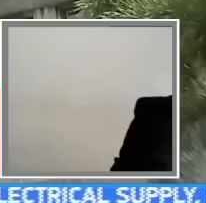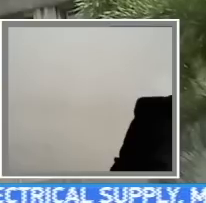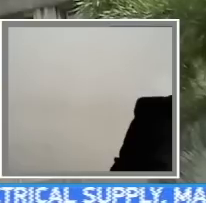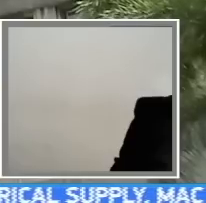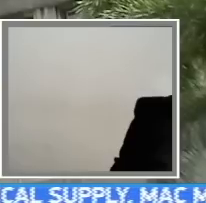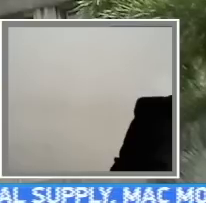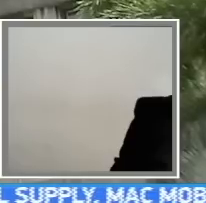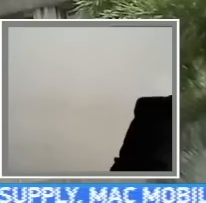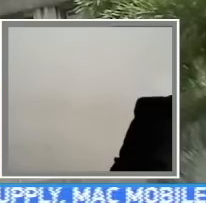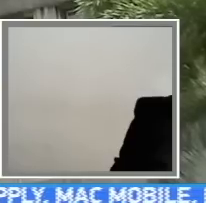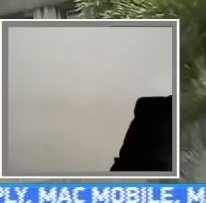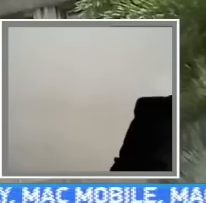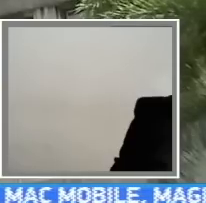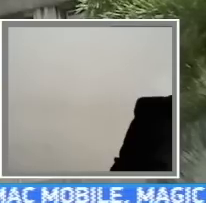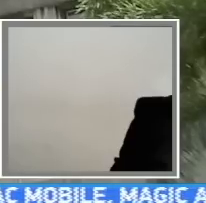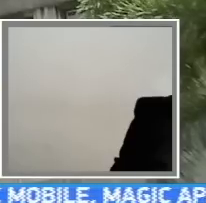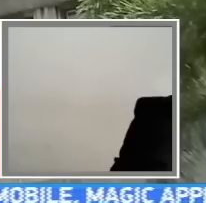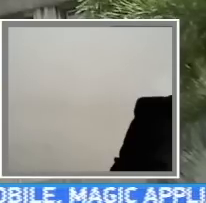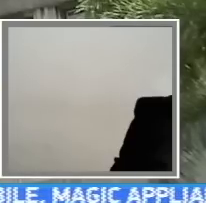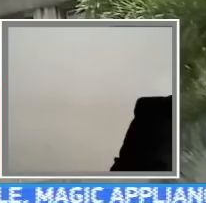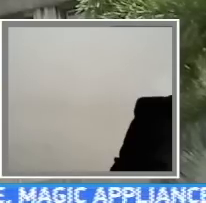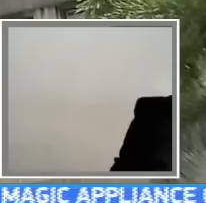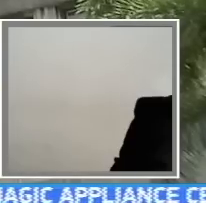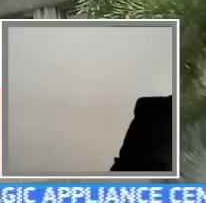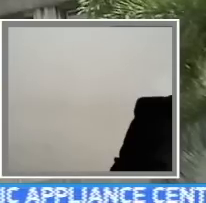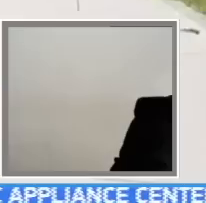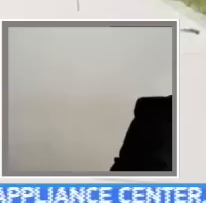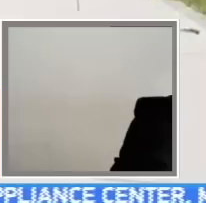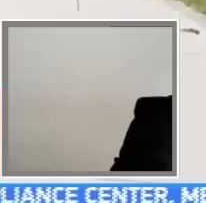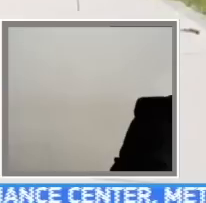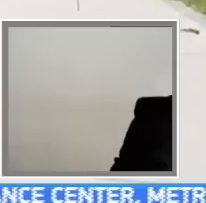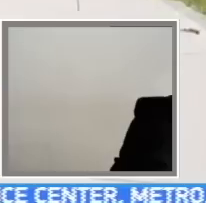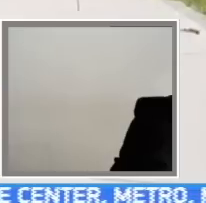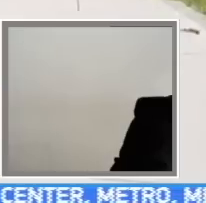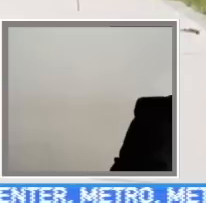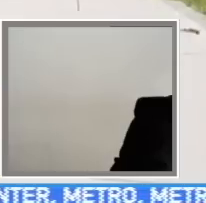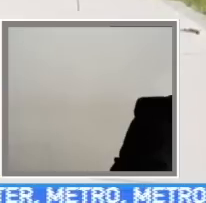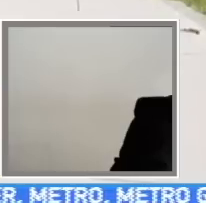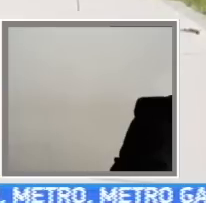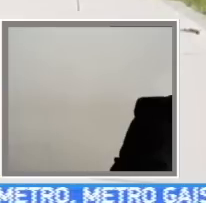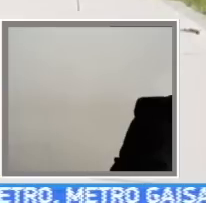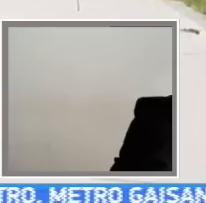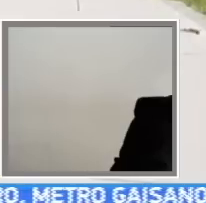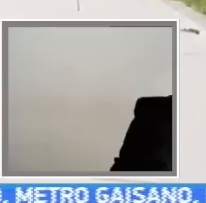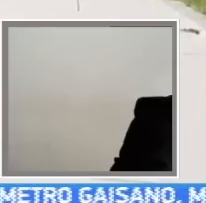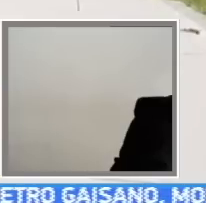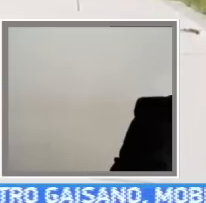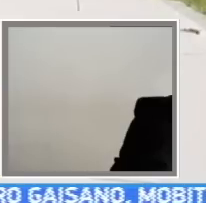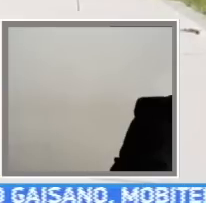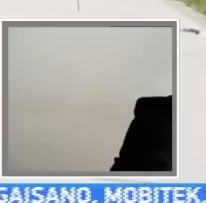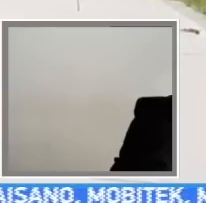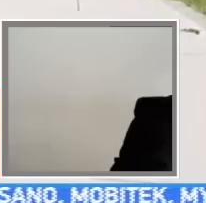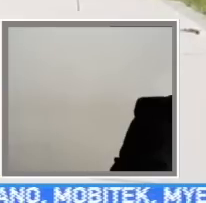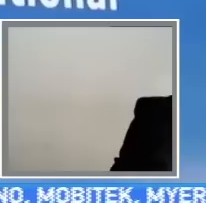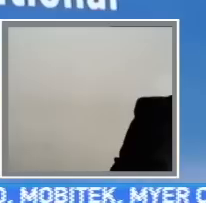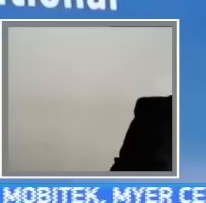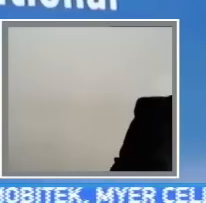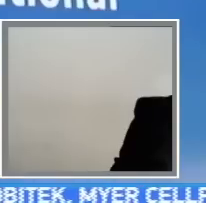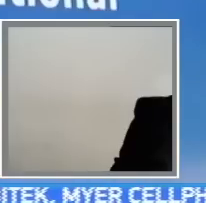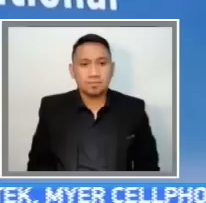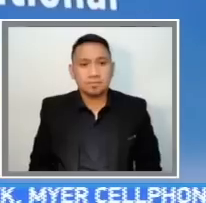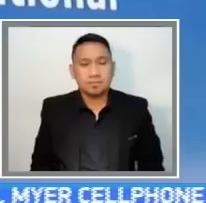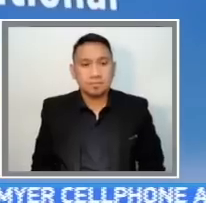sa pahayag mula po sa Department of Foreign Affairs, dumidistansya ang bansa sa International Criminal Court na bahagi